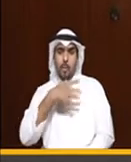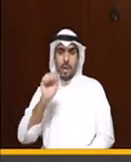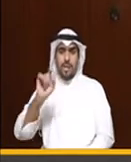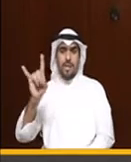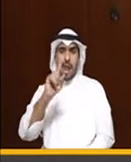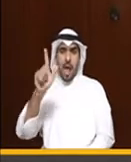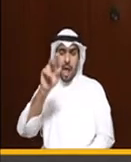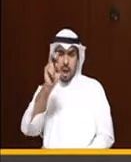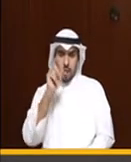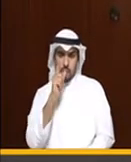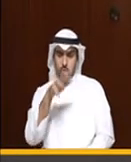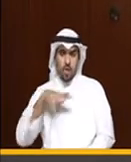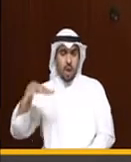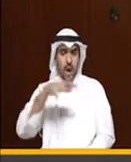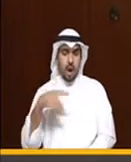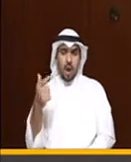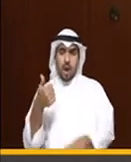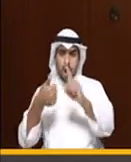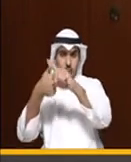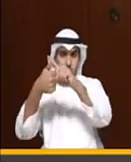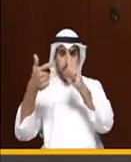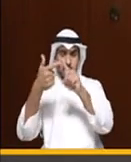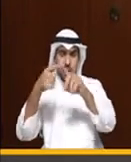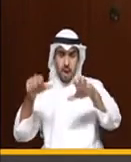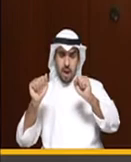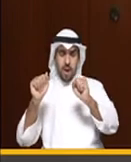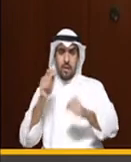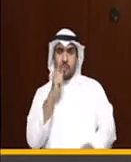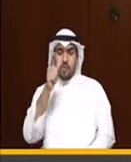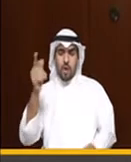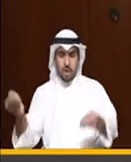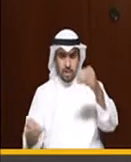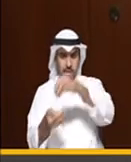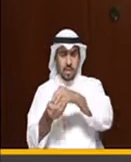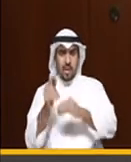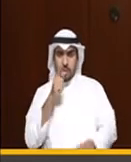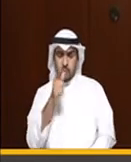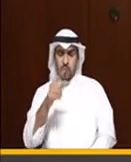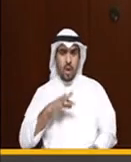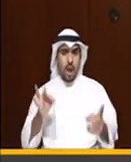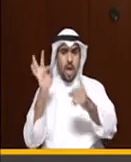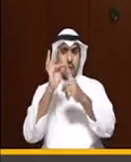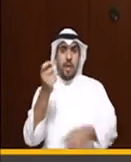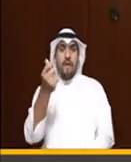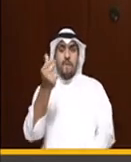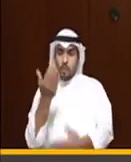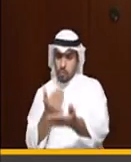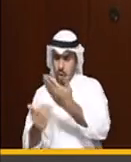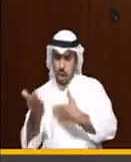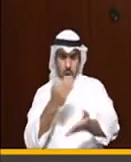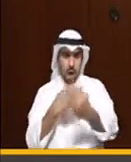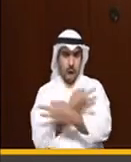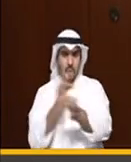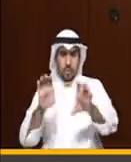نسختين من فعالية او حملة من يدك صدقة، واللي هدفت الى جمع المبالغ وشراء الاجهزة